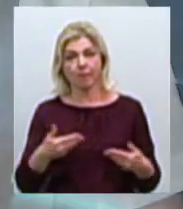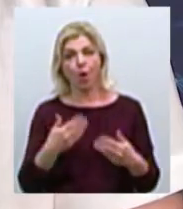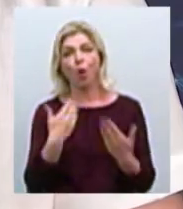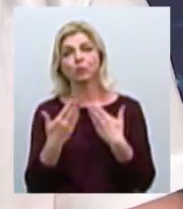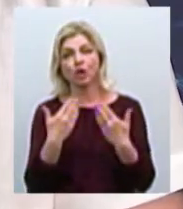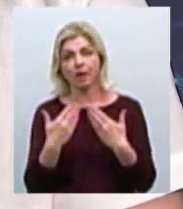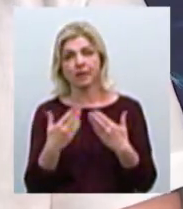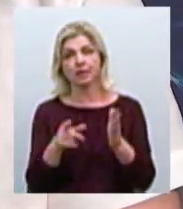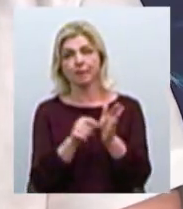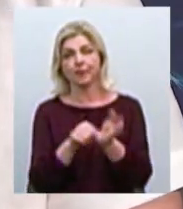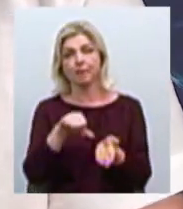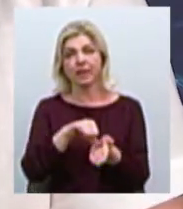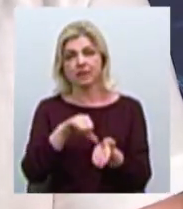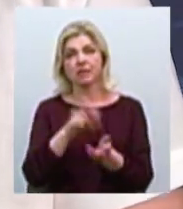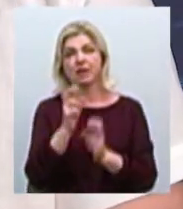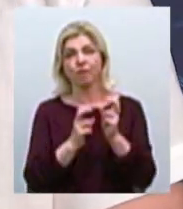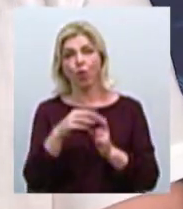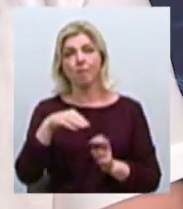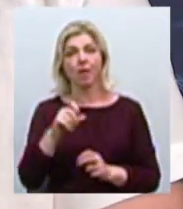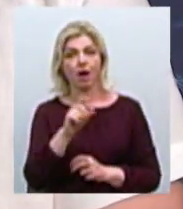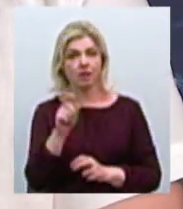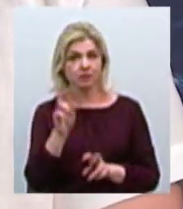спілкувалися із представителями заводу МАЗ.